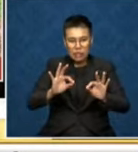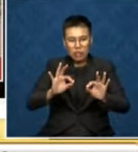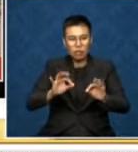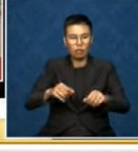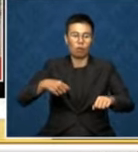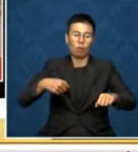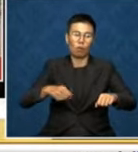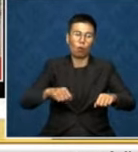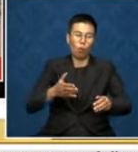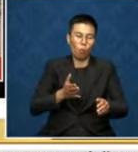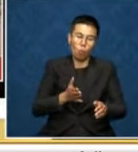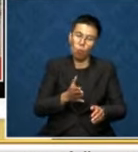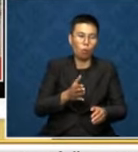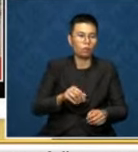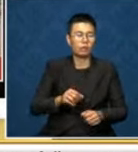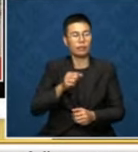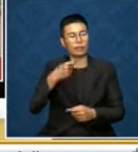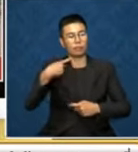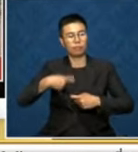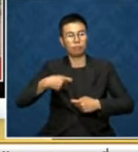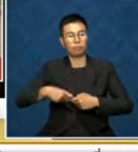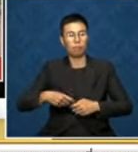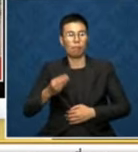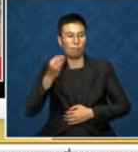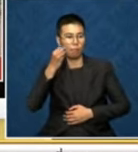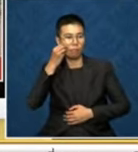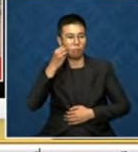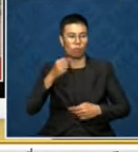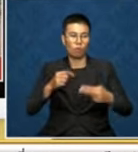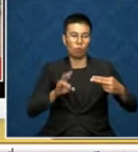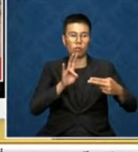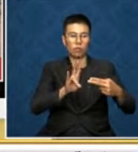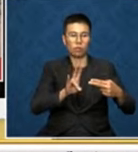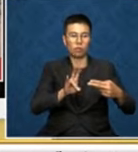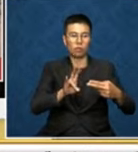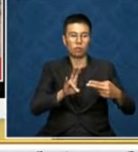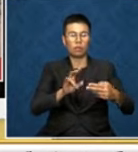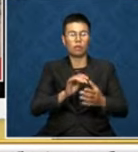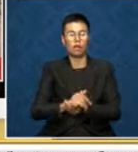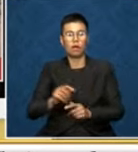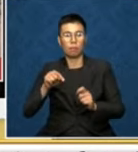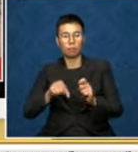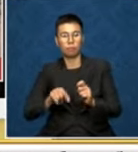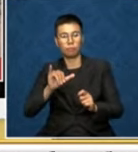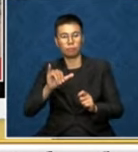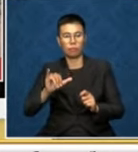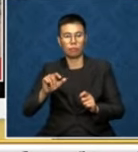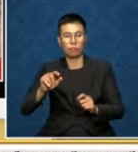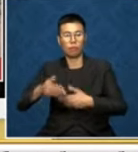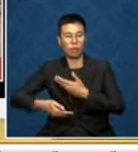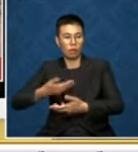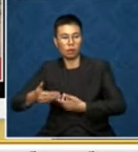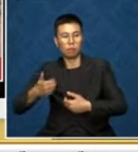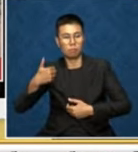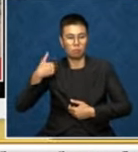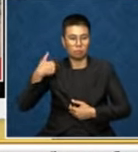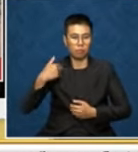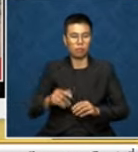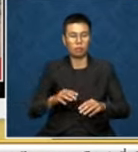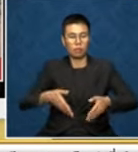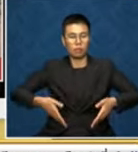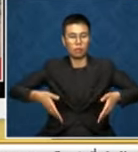8ถนนทางเข้าหมู่บ้านหมู่7บ้านคำมะยางตำบลหนองอีเท่าอำเภอยางตลาดจังหวัดกาฬสินธุ์ระยะทาง500เม